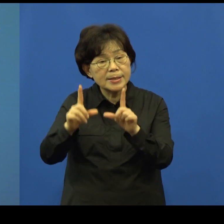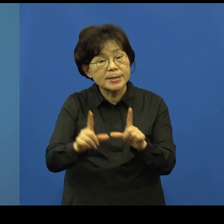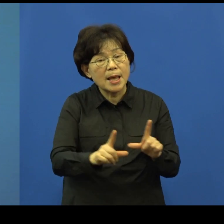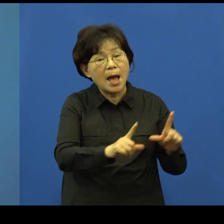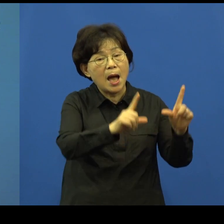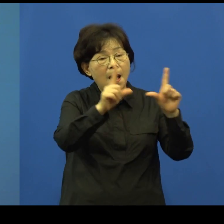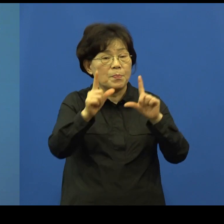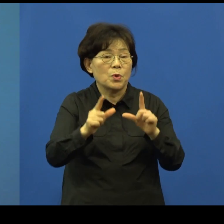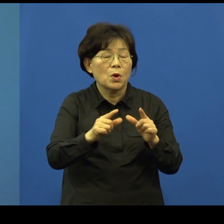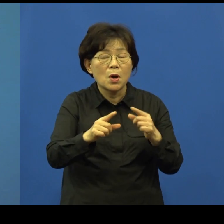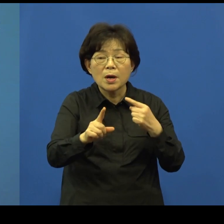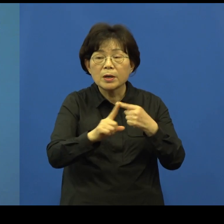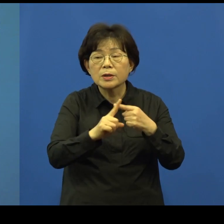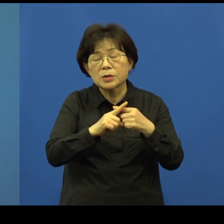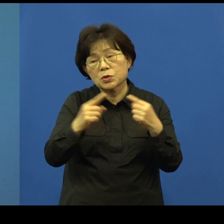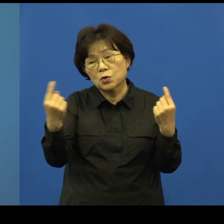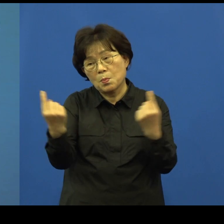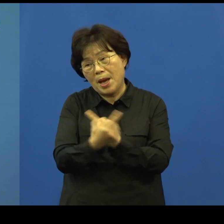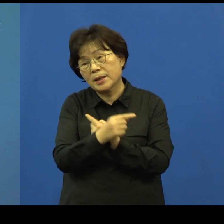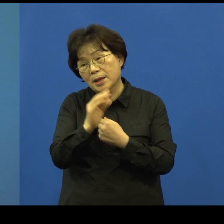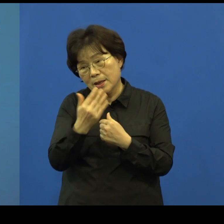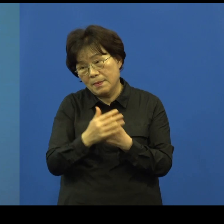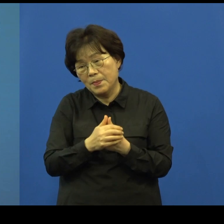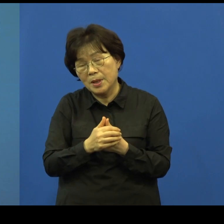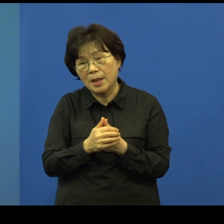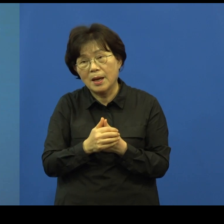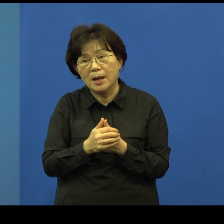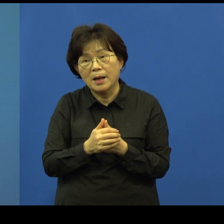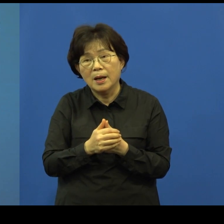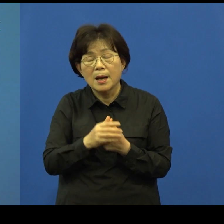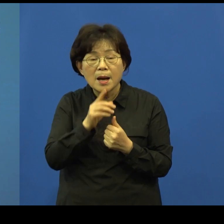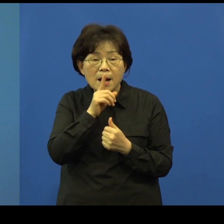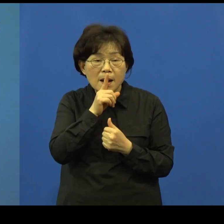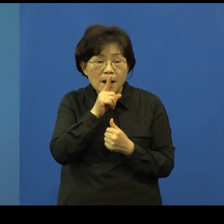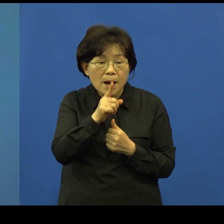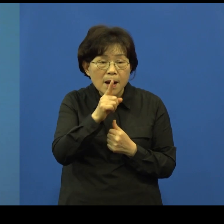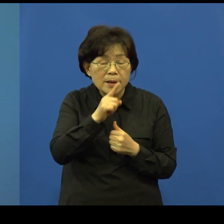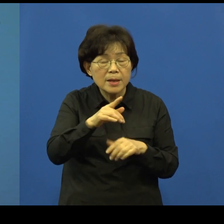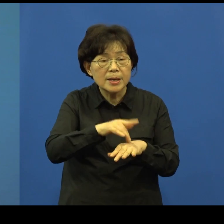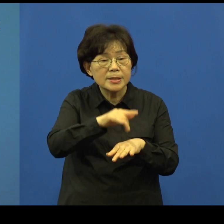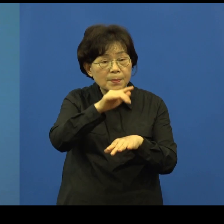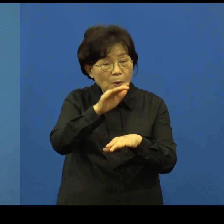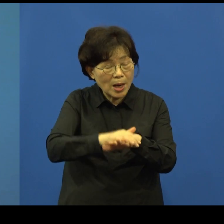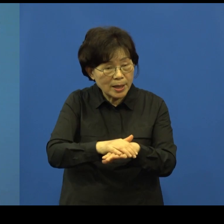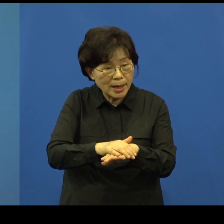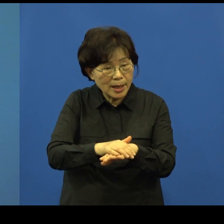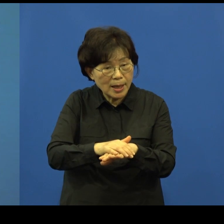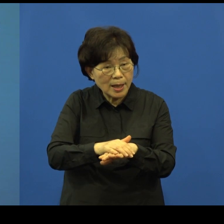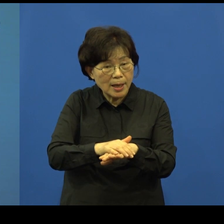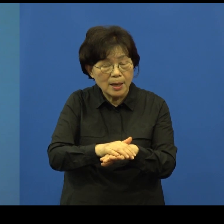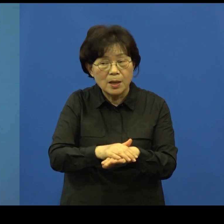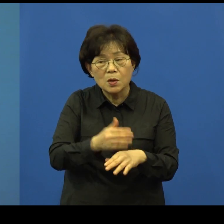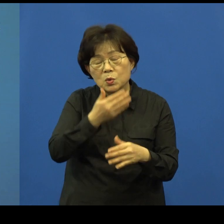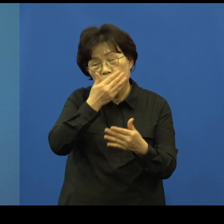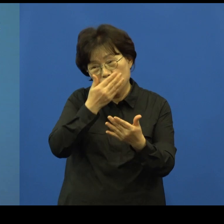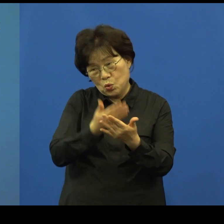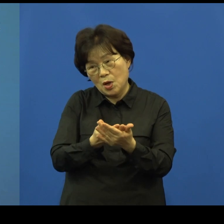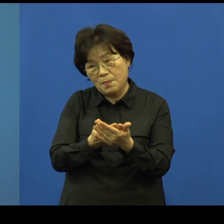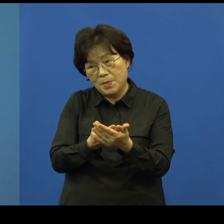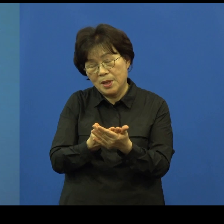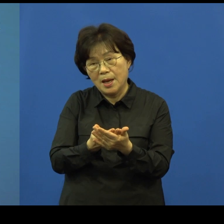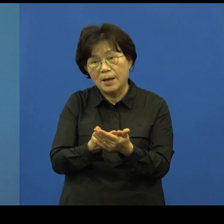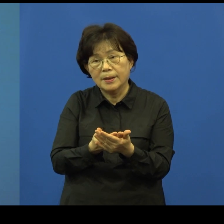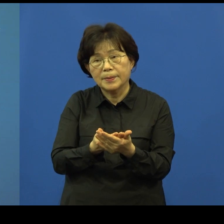바꾸는 거잖아요. 그렇죠? 그러니까 언어의 습관이 너무너무 중요한 거잖아요.